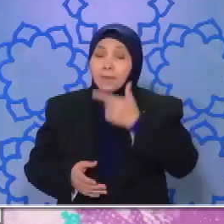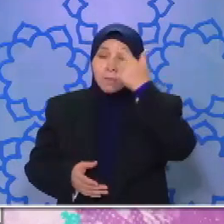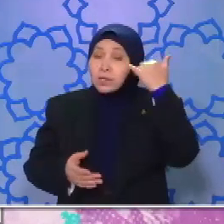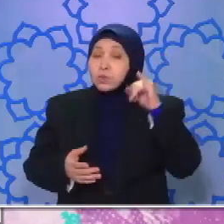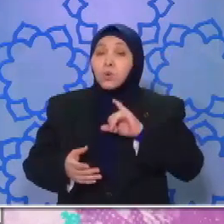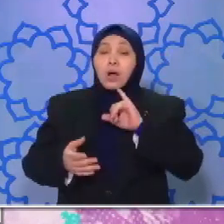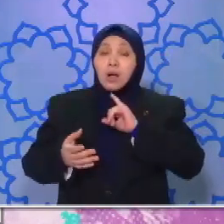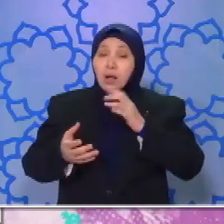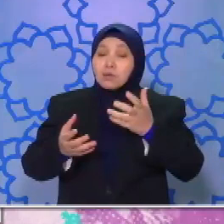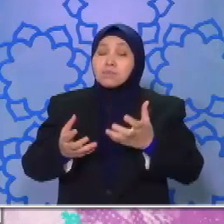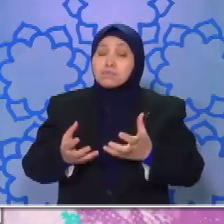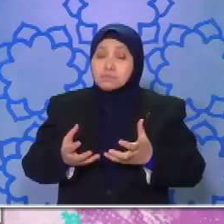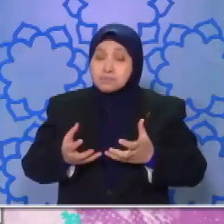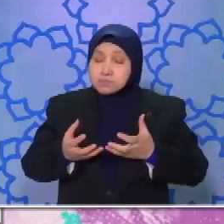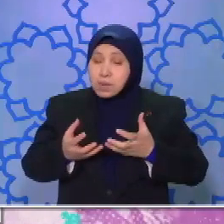فأردنا